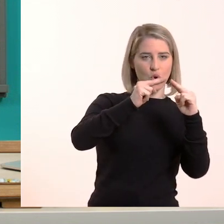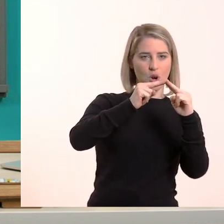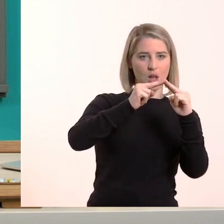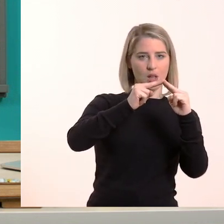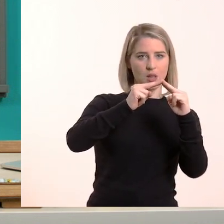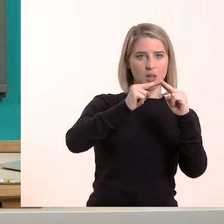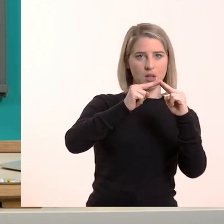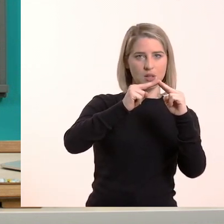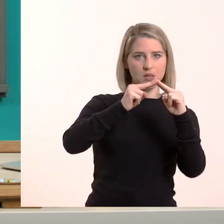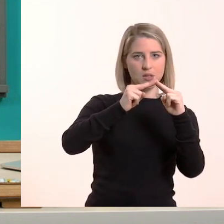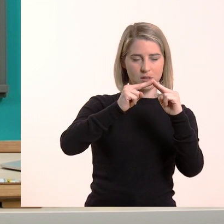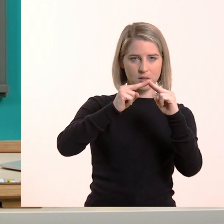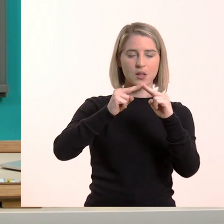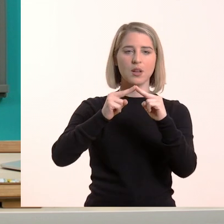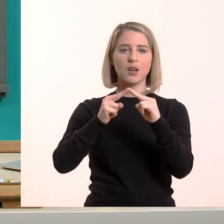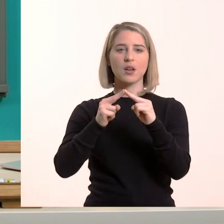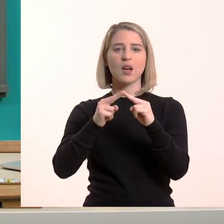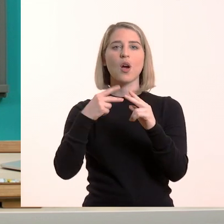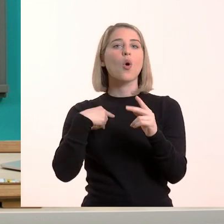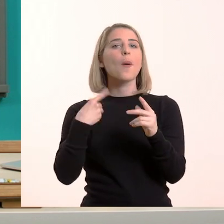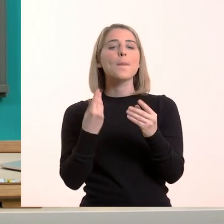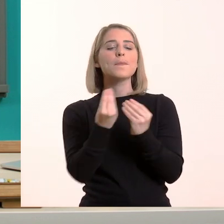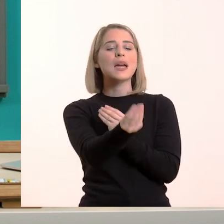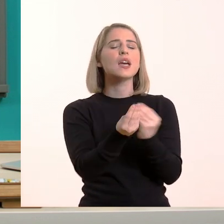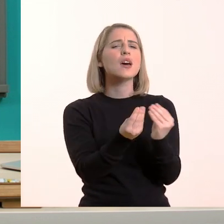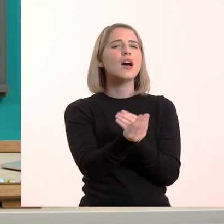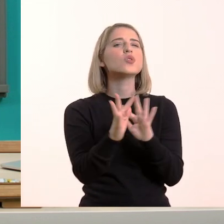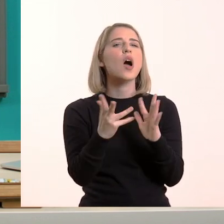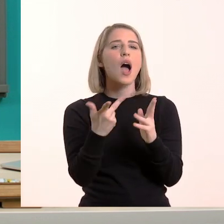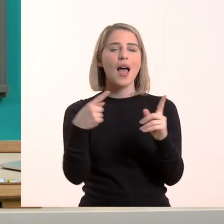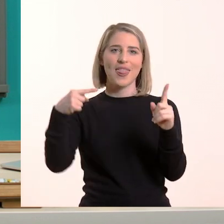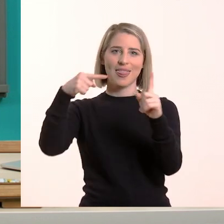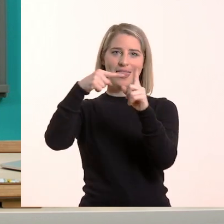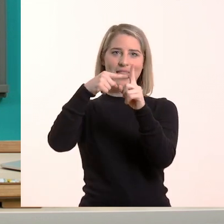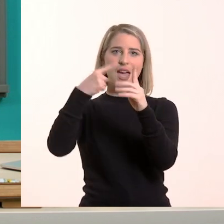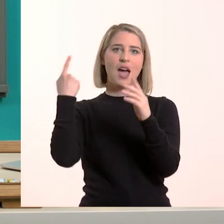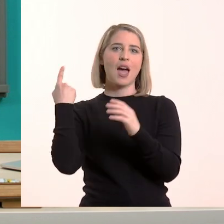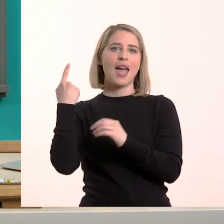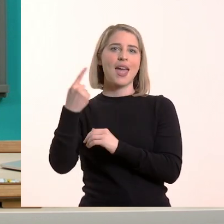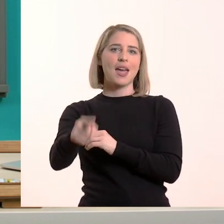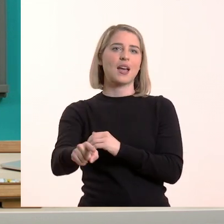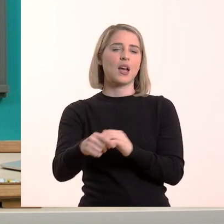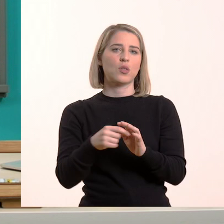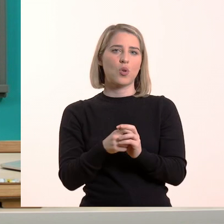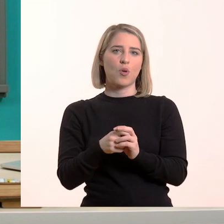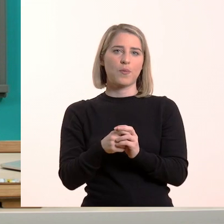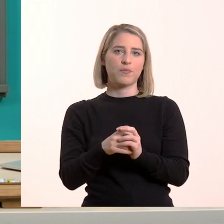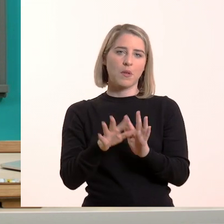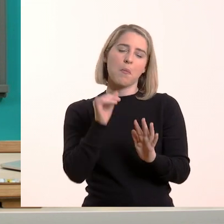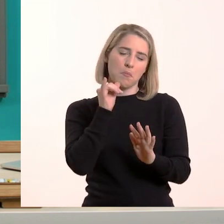Και τις μοιράζω σε 100 παιδιά. Άρα, διαιρώ με το 100. Μοιράζω, κάνω